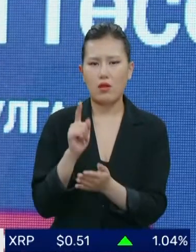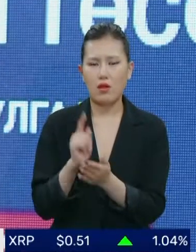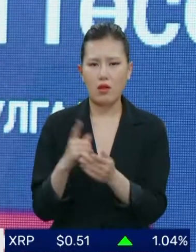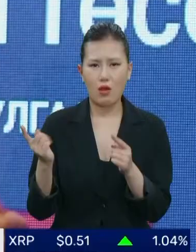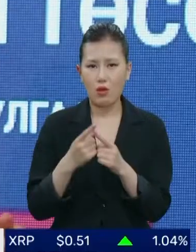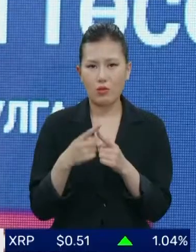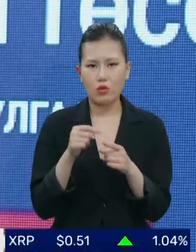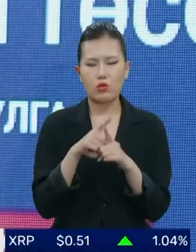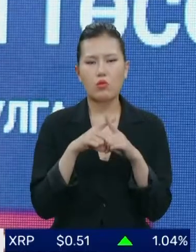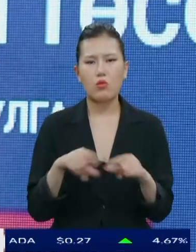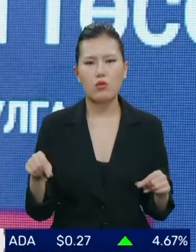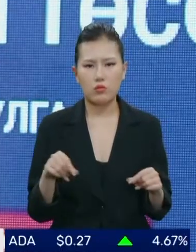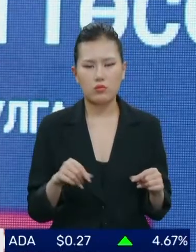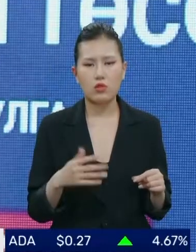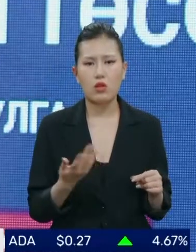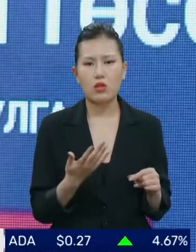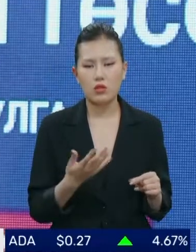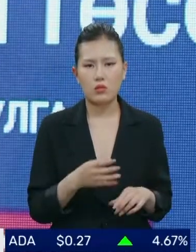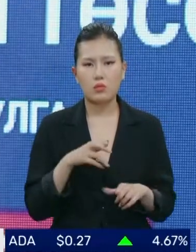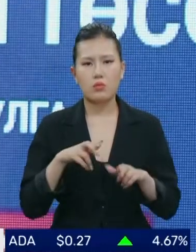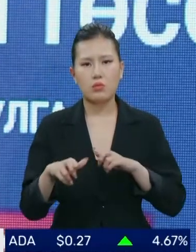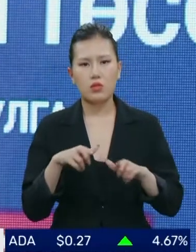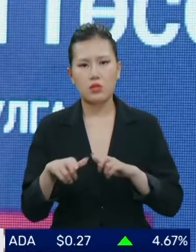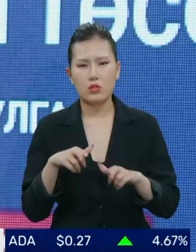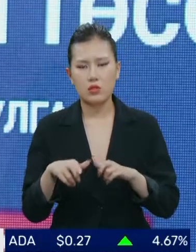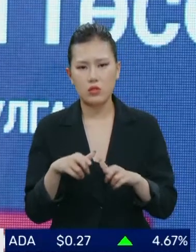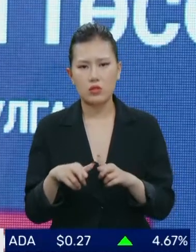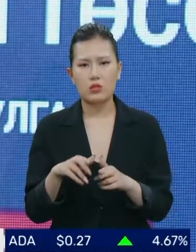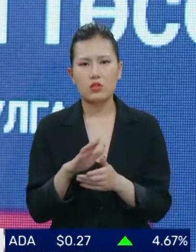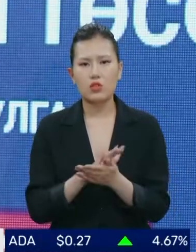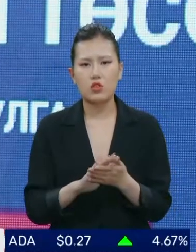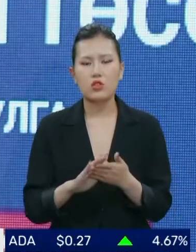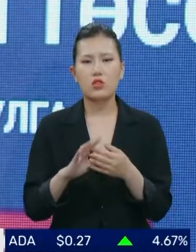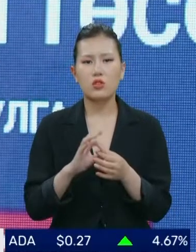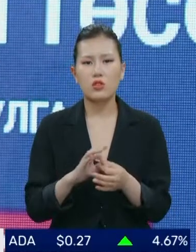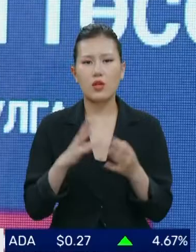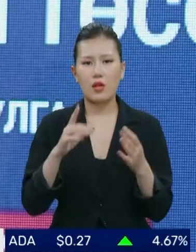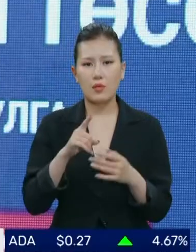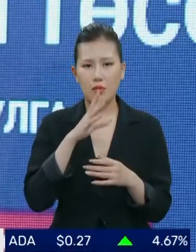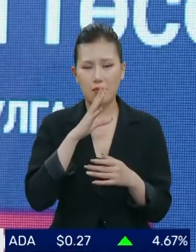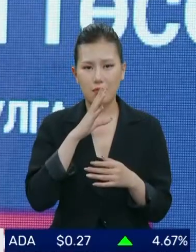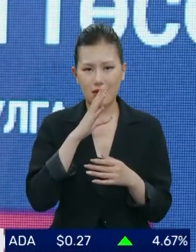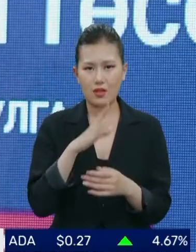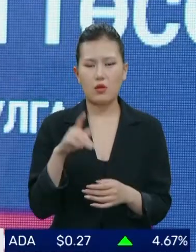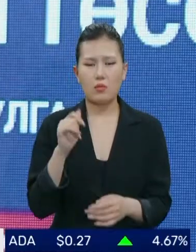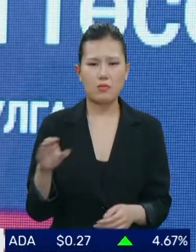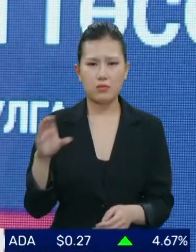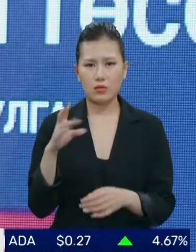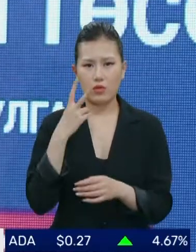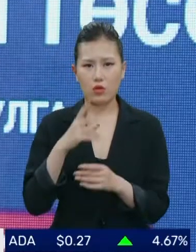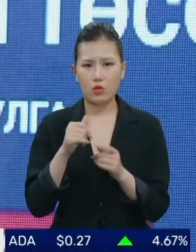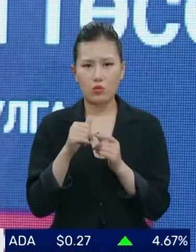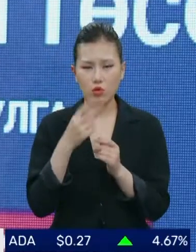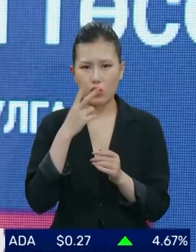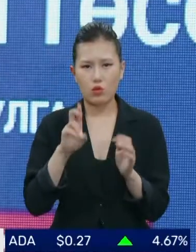ажиллагаа эхлэх бизнесийг эхлүүлэх гэж байгаа хэсэг дээр нэг юм хориг сайд болоод байгаа юм өөрөө хөрөнгө оруулалт олж ирэх юм шиг одоо юу тийм